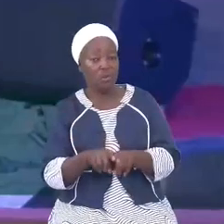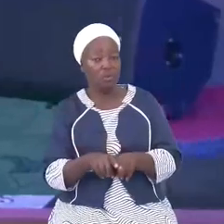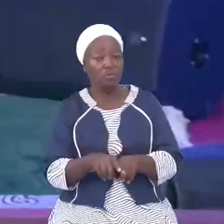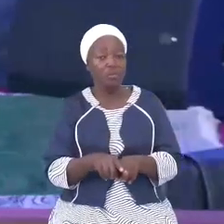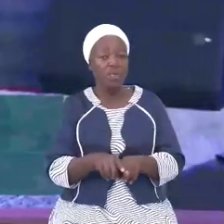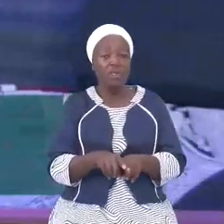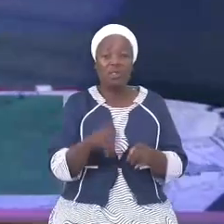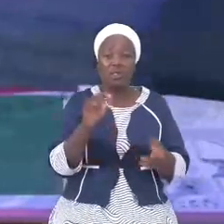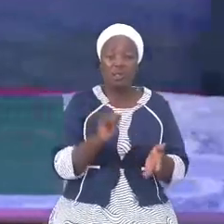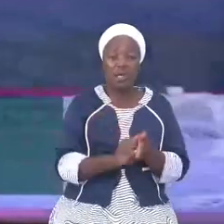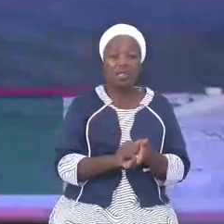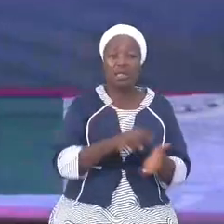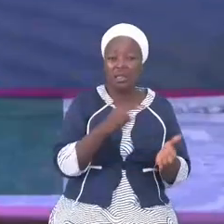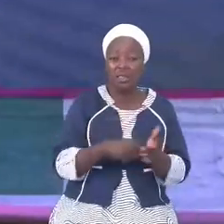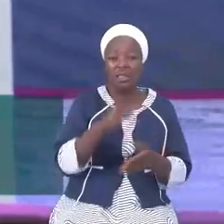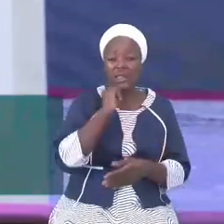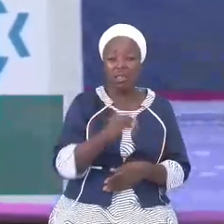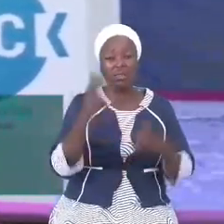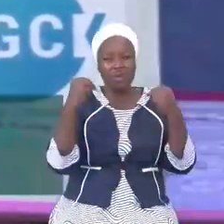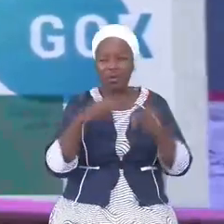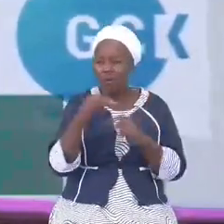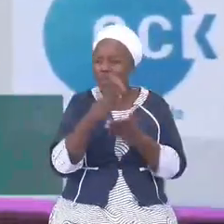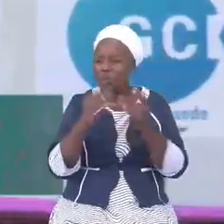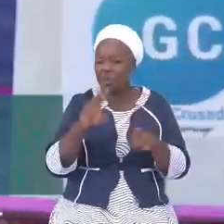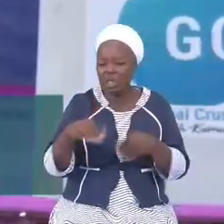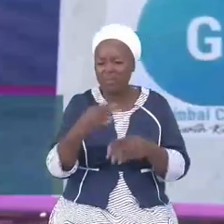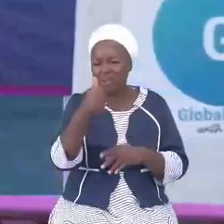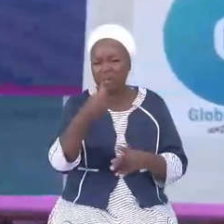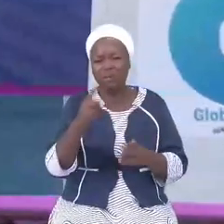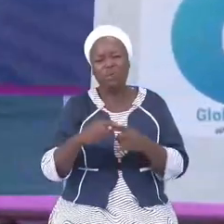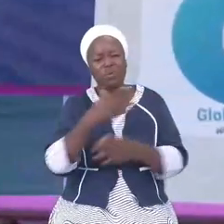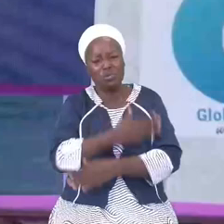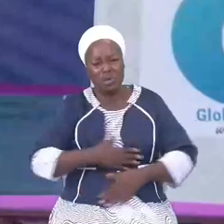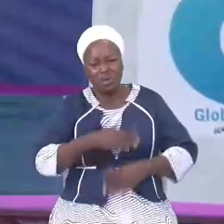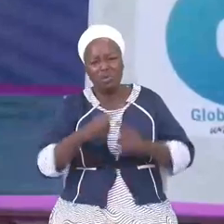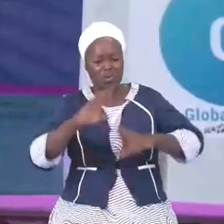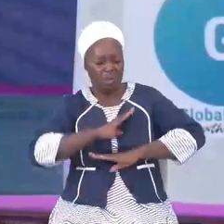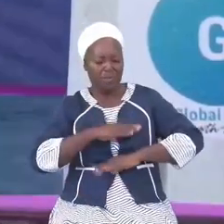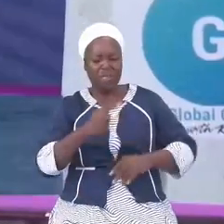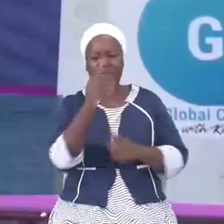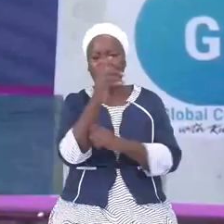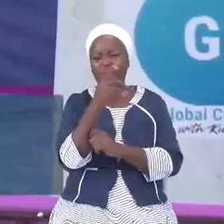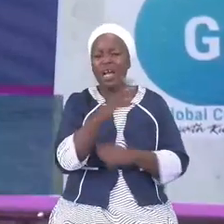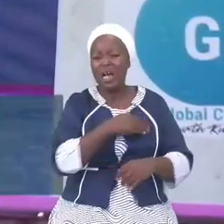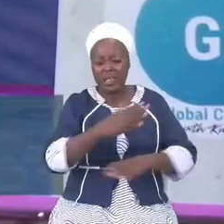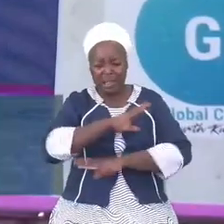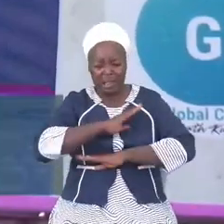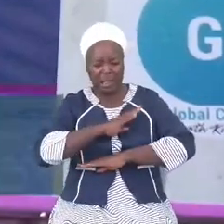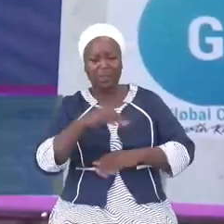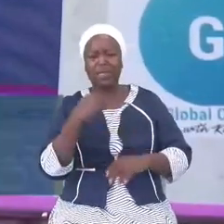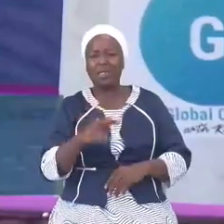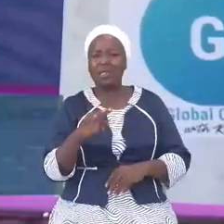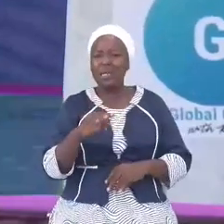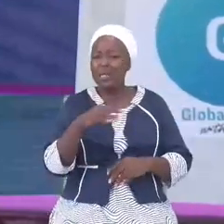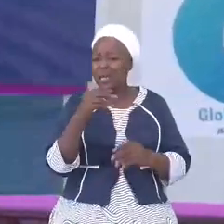Et tu goûteras le bonheur. Voici, c'est encore là une vanité. Et il cherche à satisfaire la chair